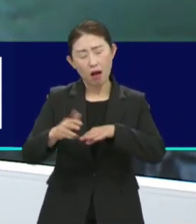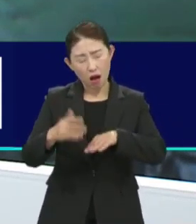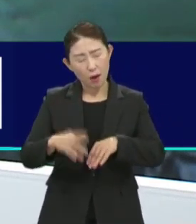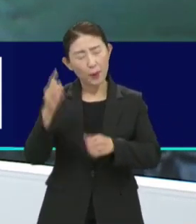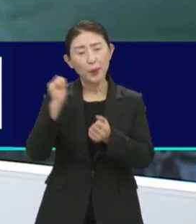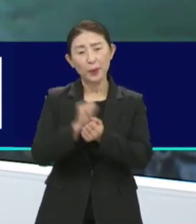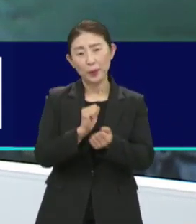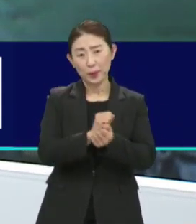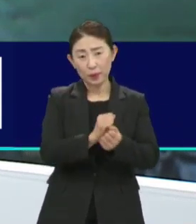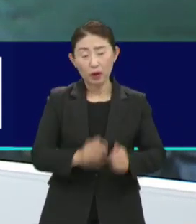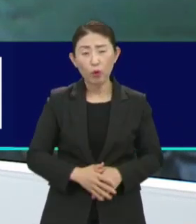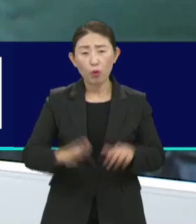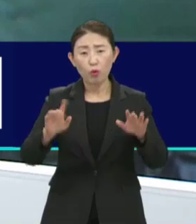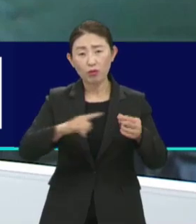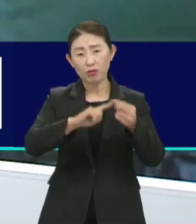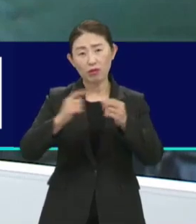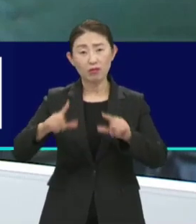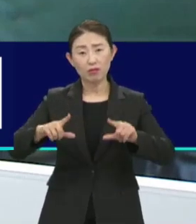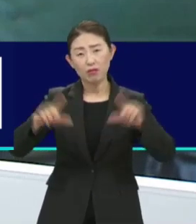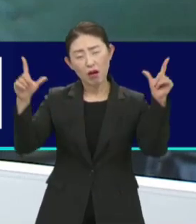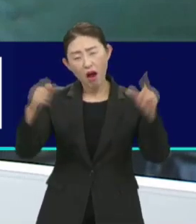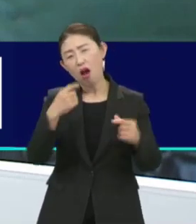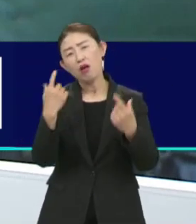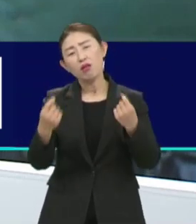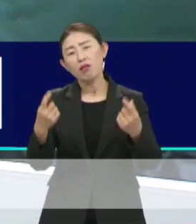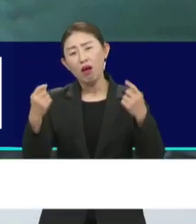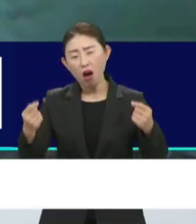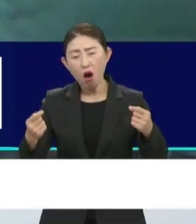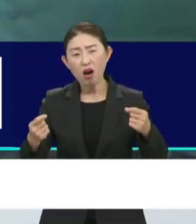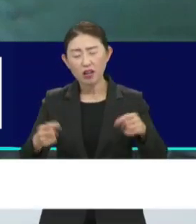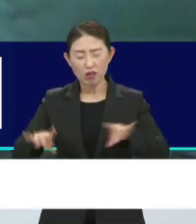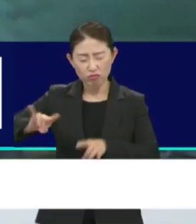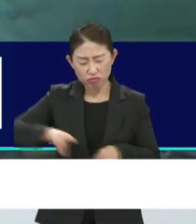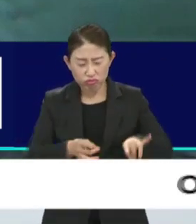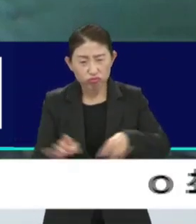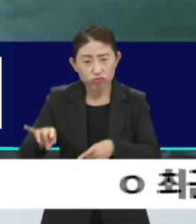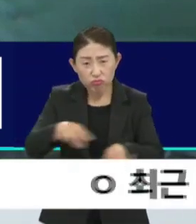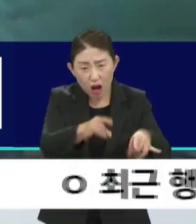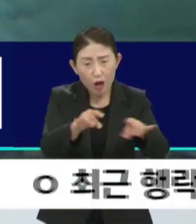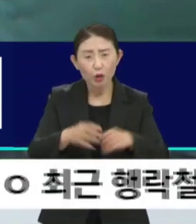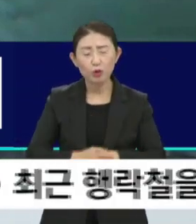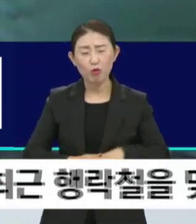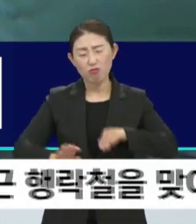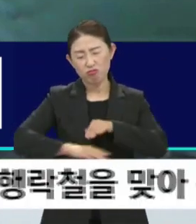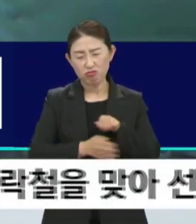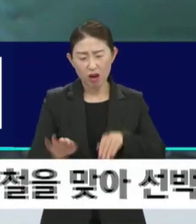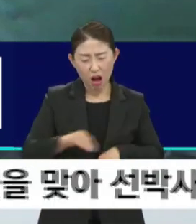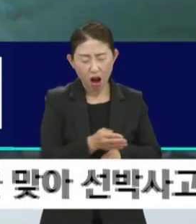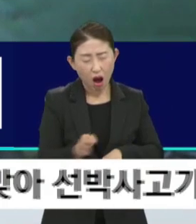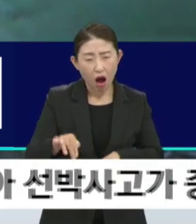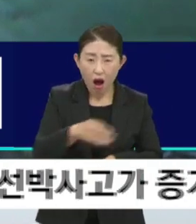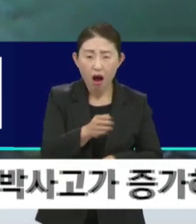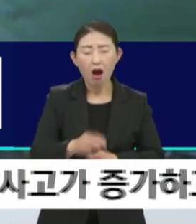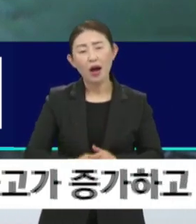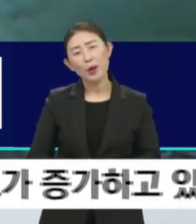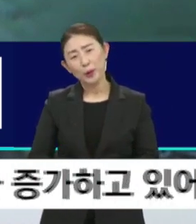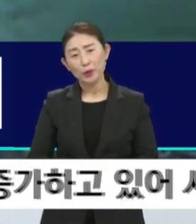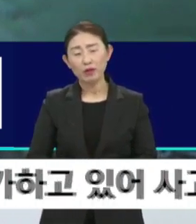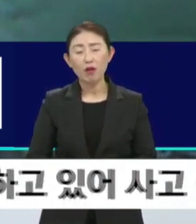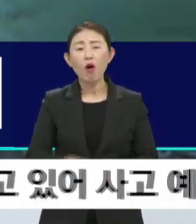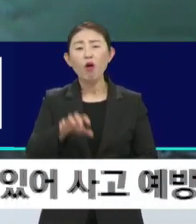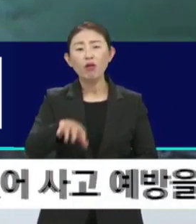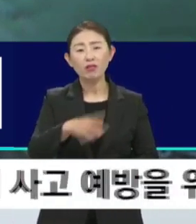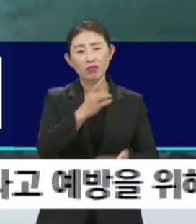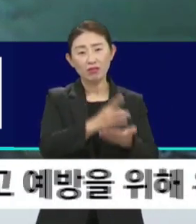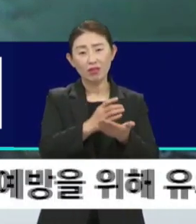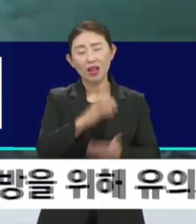있습니다. 한글날인 오늘도 어김없이 폭주족들이 나타나 꼭두새벽부터 설치면서 난장판이 됐습니다.